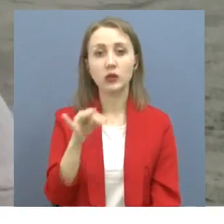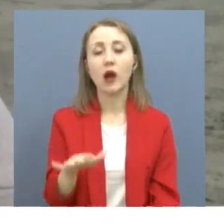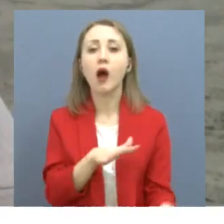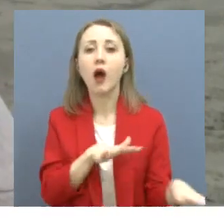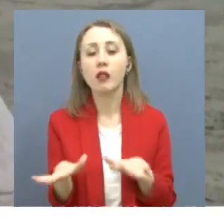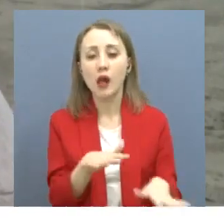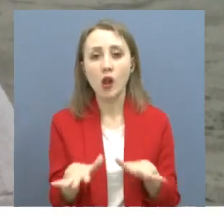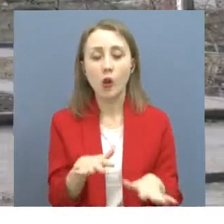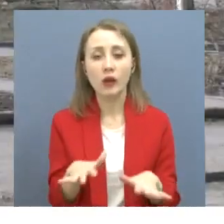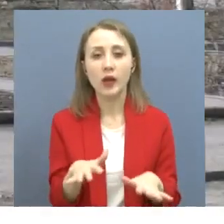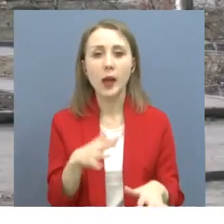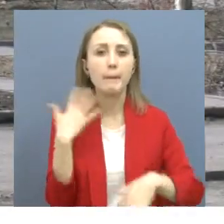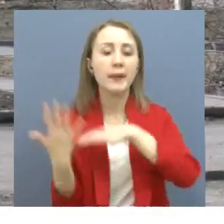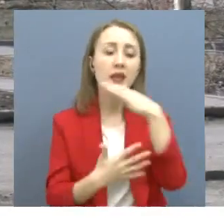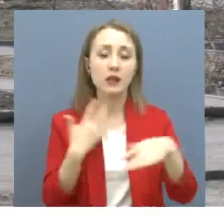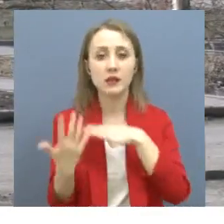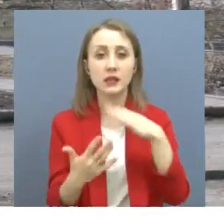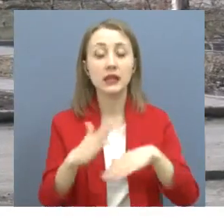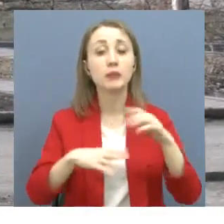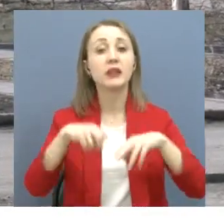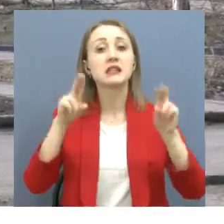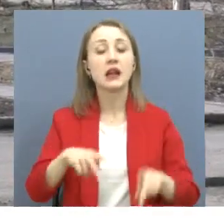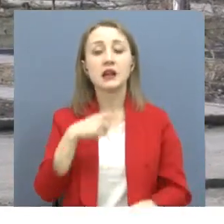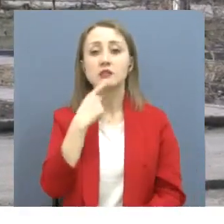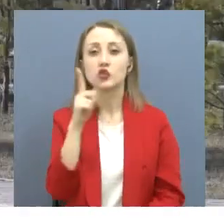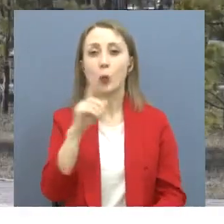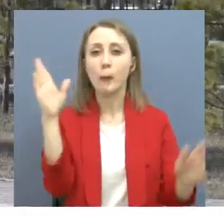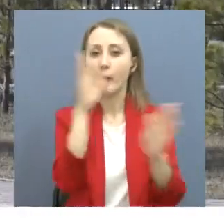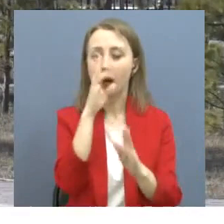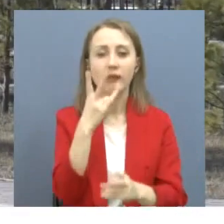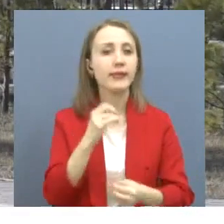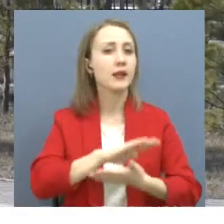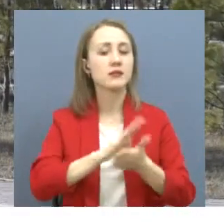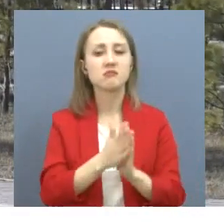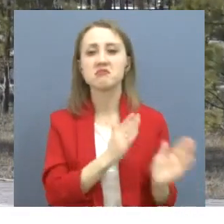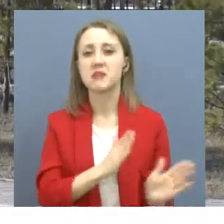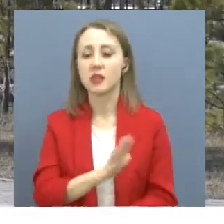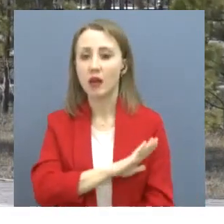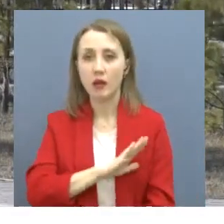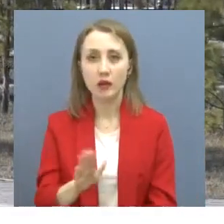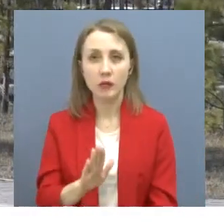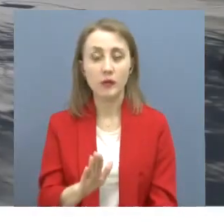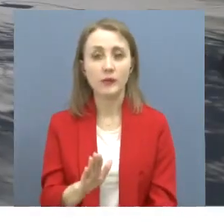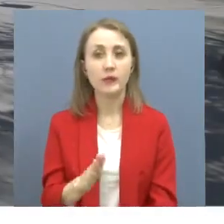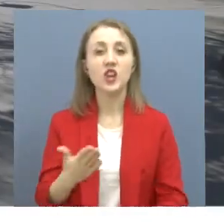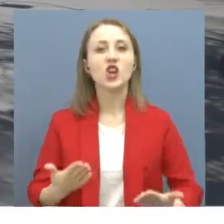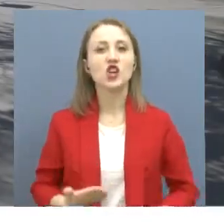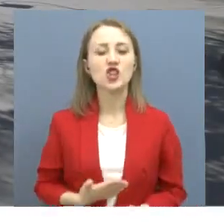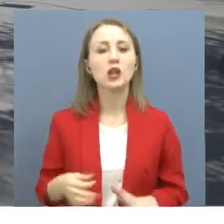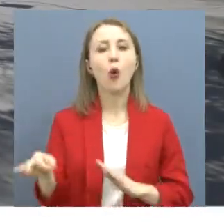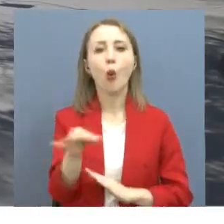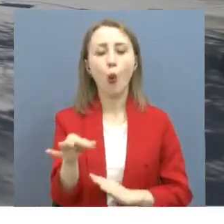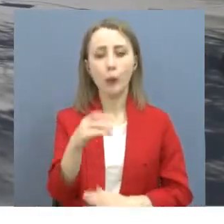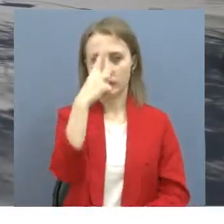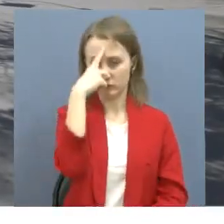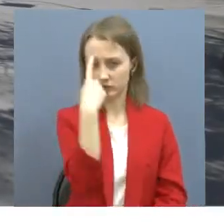Гололед, низовая метель. Специалисты отмечают, что погода крайне нестабильна. На телефоны жителей в области штормовые